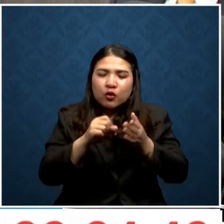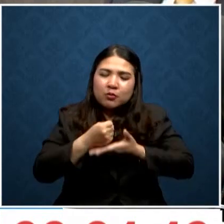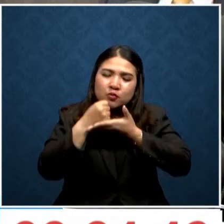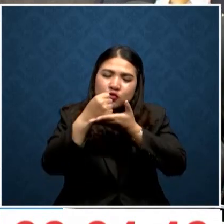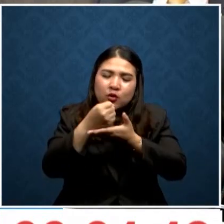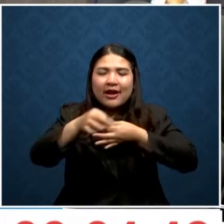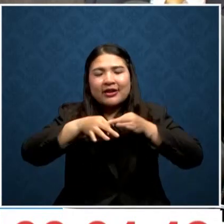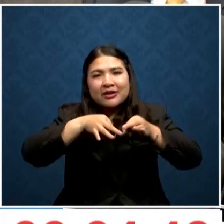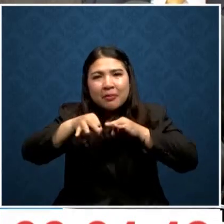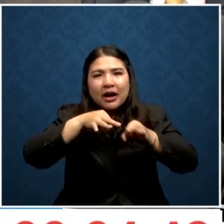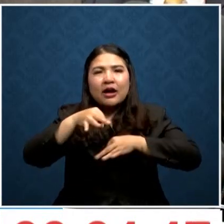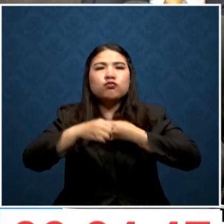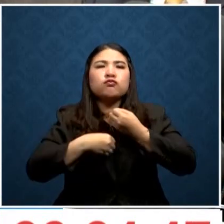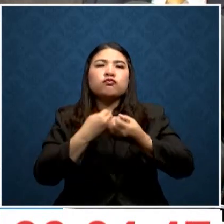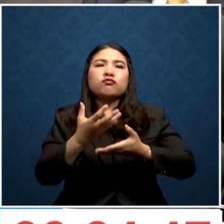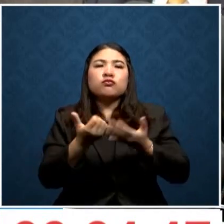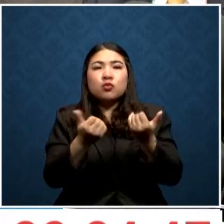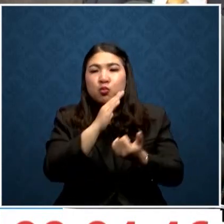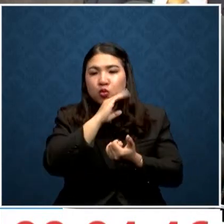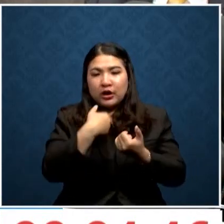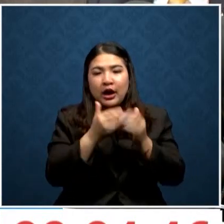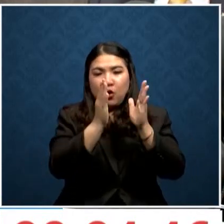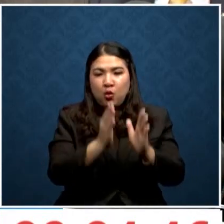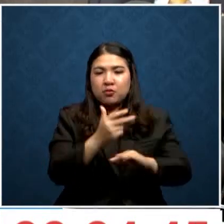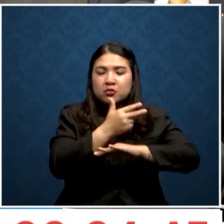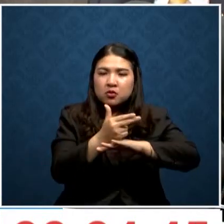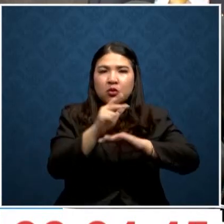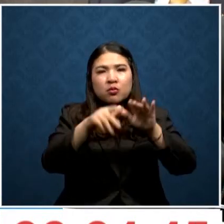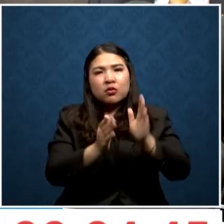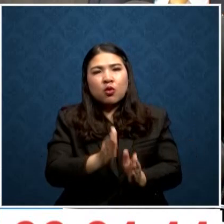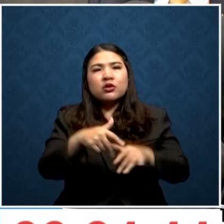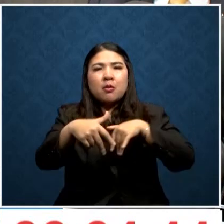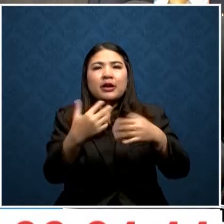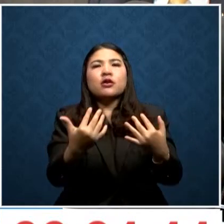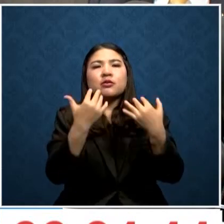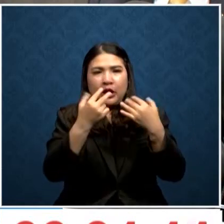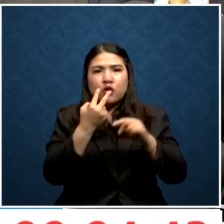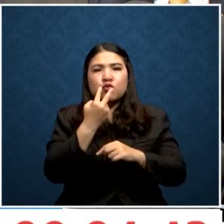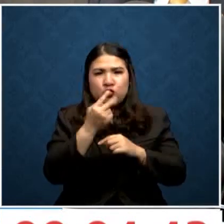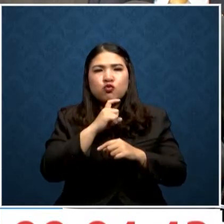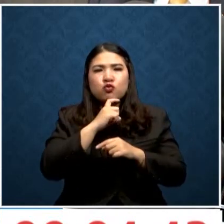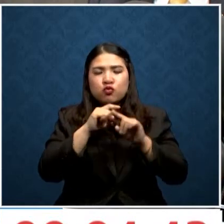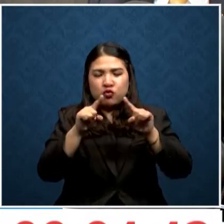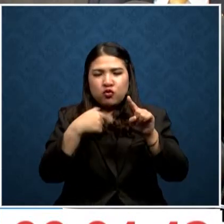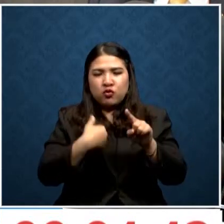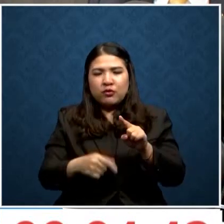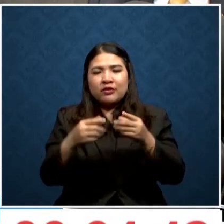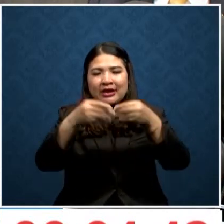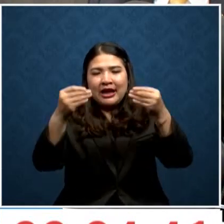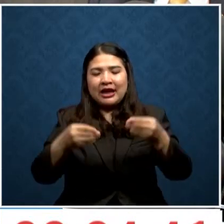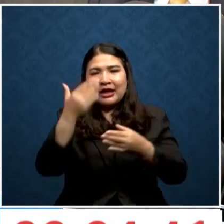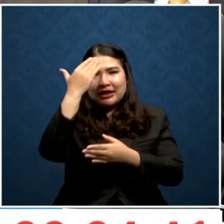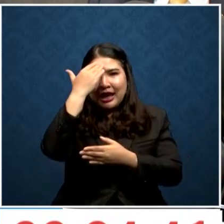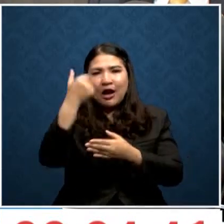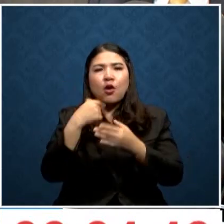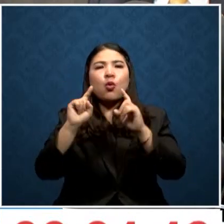เป็นเบานะฮะที่สื่อมวลชนหรือประชาชนที่จับตาพวกเราอยู่นะฮะอีกประการหนึ่งครับท่านประธานครับรายงานในหน้าที่วงเล็บ3ครับเรียนมาถึ